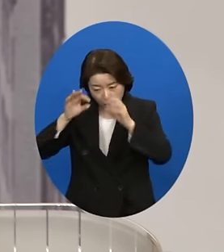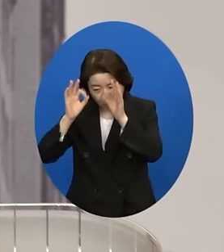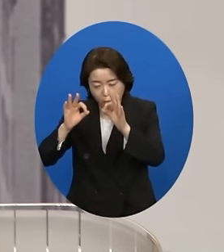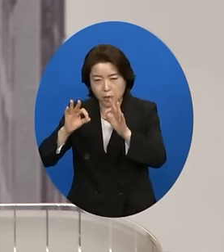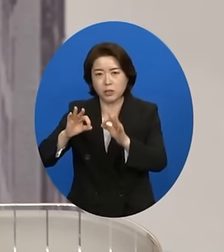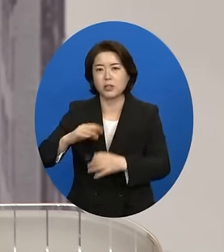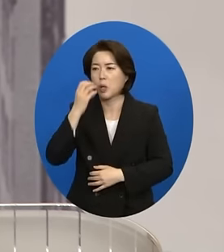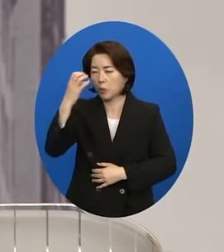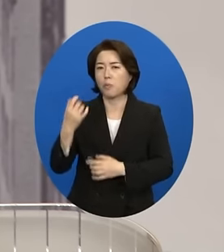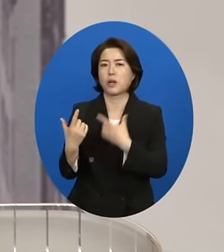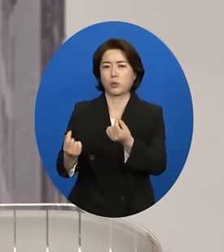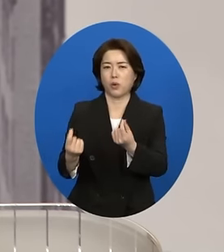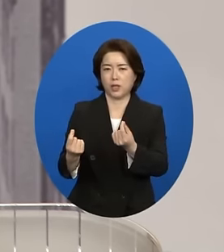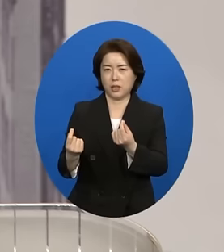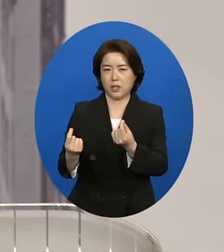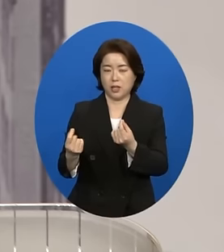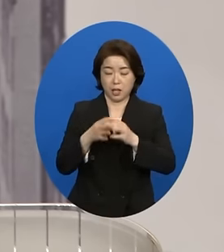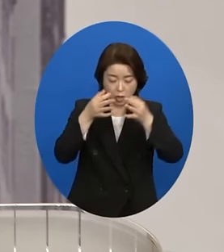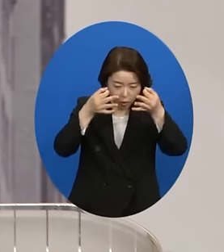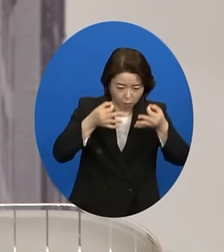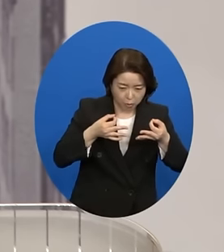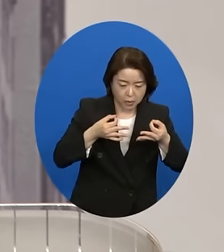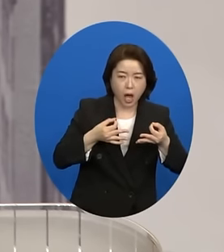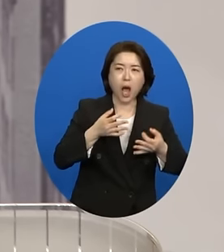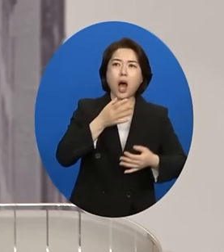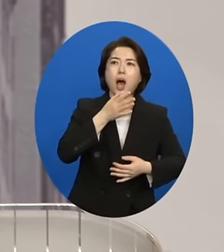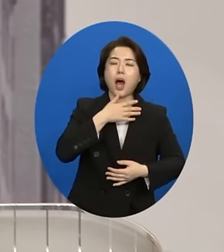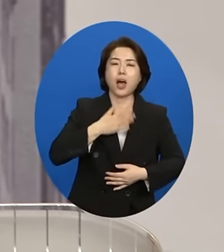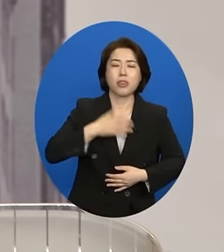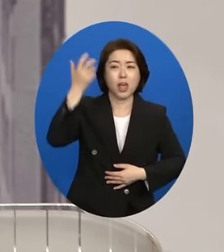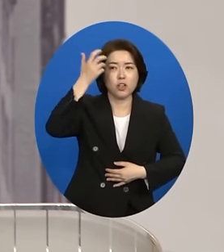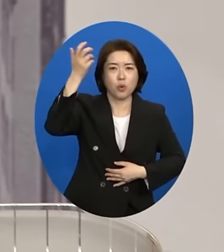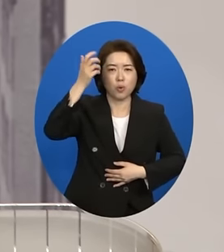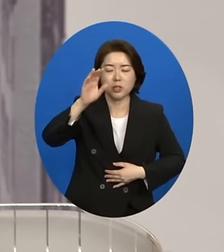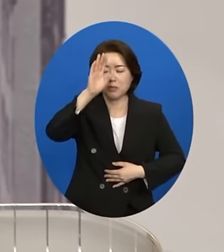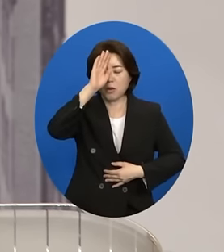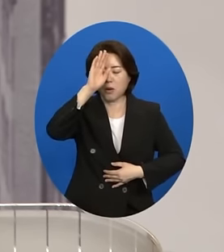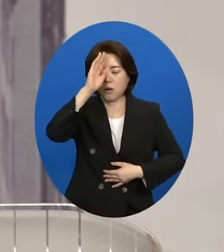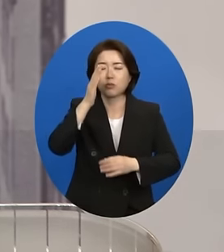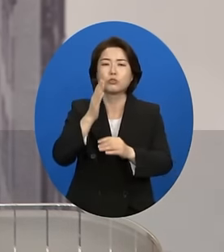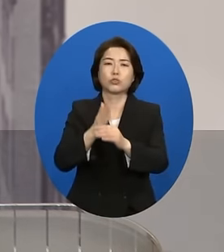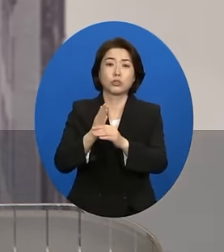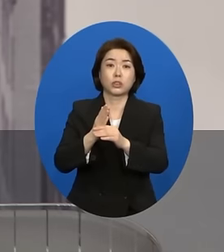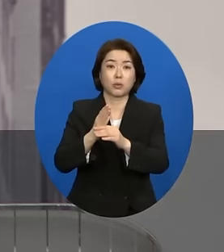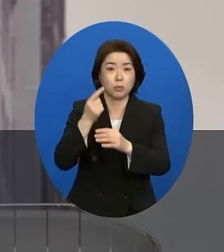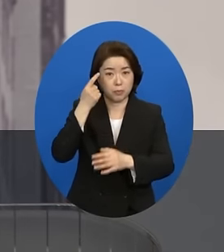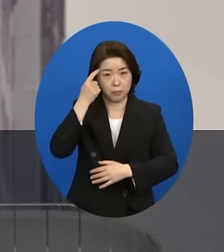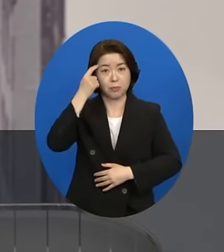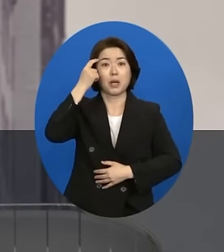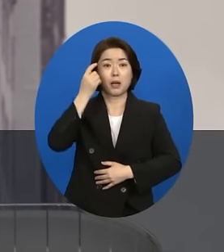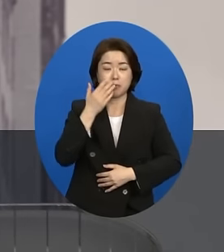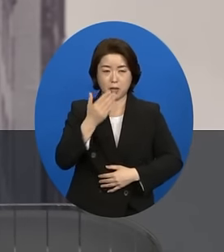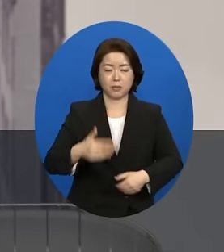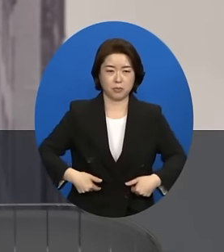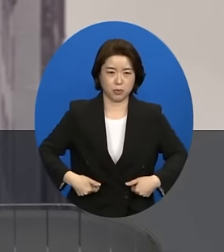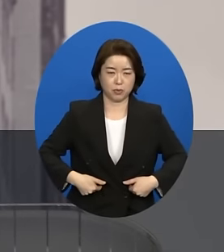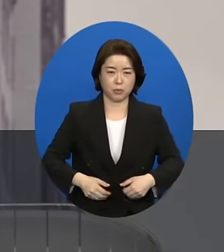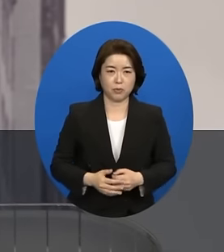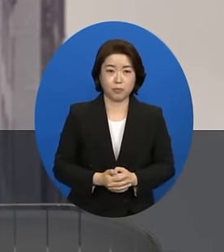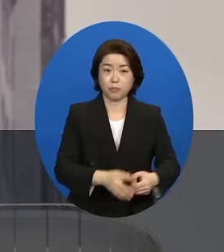영혼이 병들어가고 있구나 하는 것을 알게 돼요. 두 번째는 교만한 자는 더 나아가서, 이건 뭐 다 아는